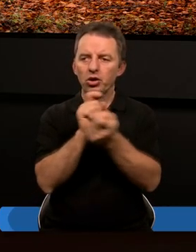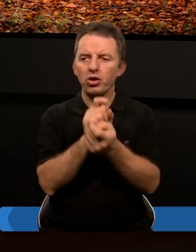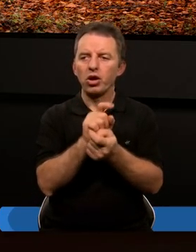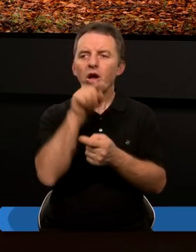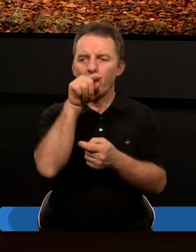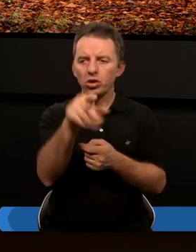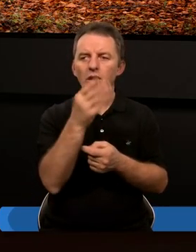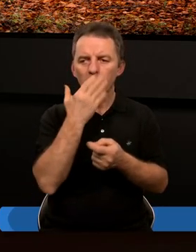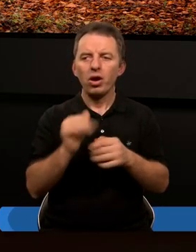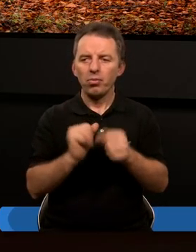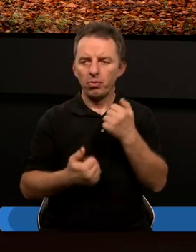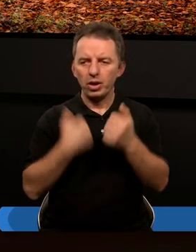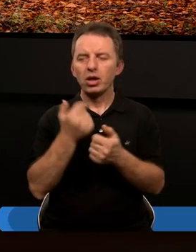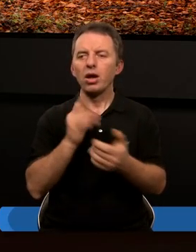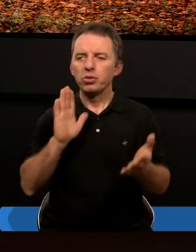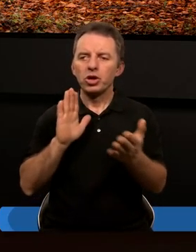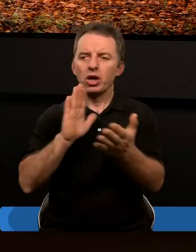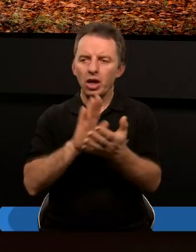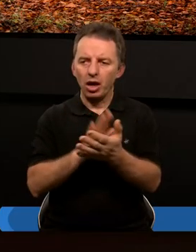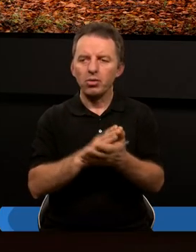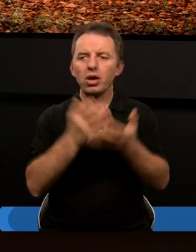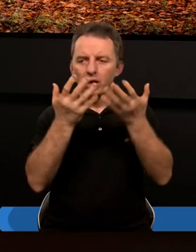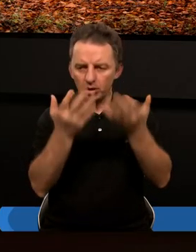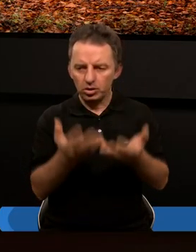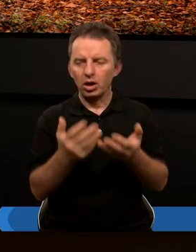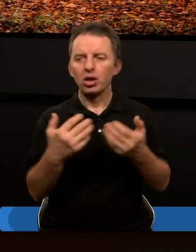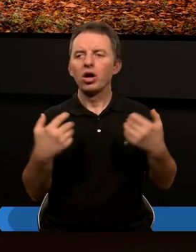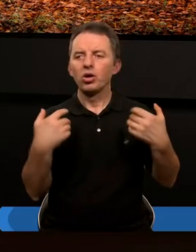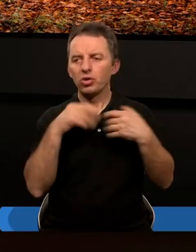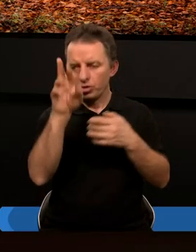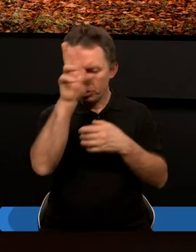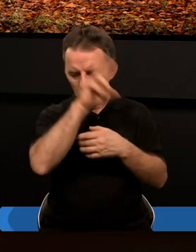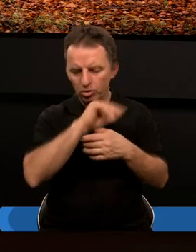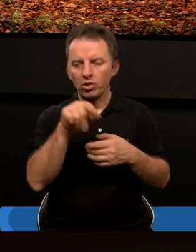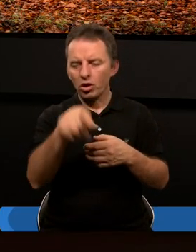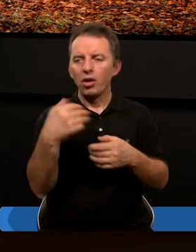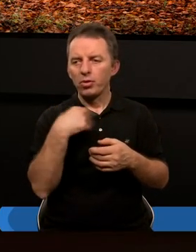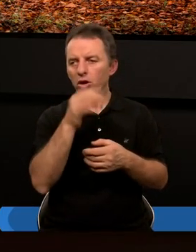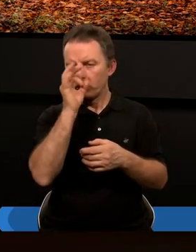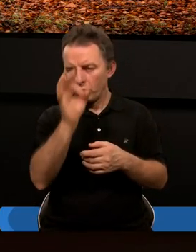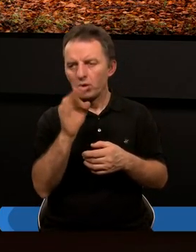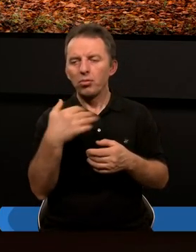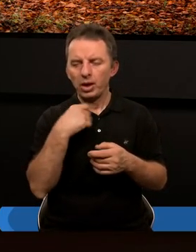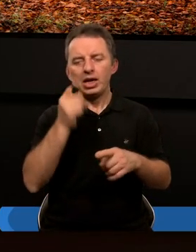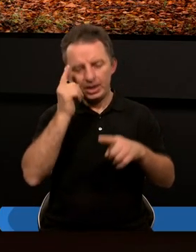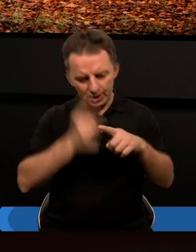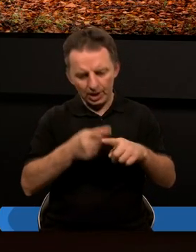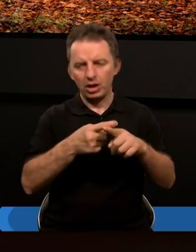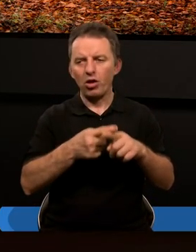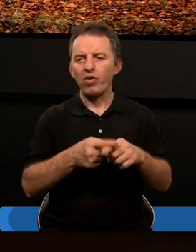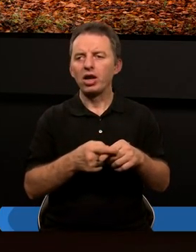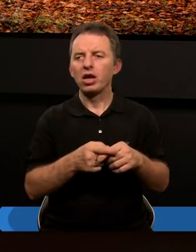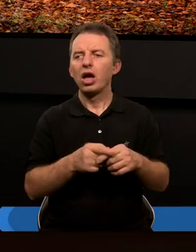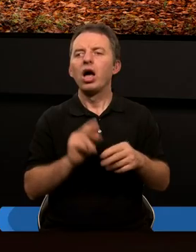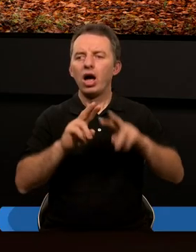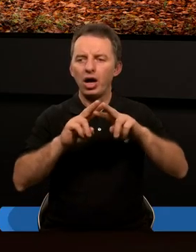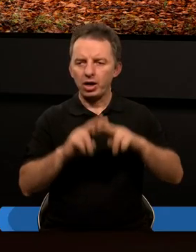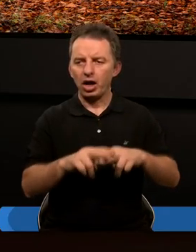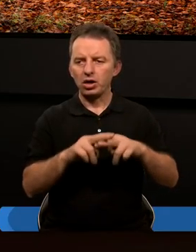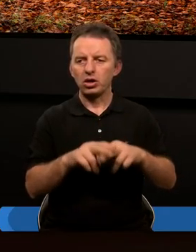mnie, oczekuje tego, żebyśmy przynajmniej chcieli rzeczywiście tego, co dobre i byli zdecydowani. No, ale